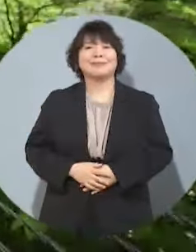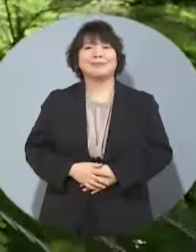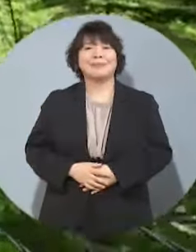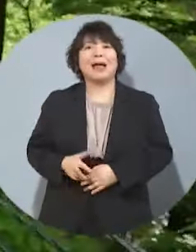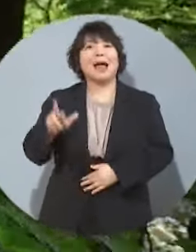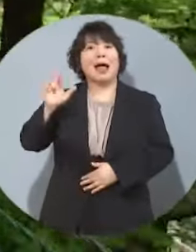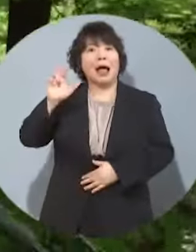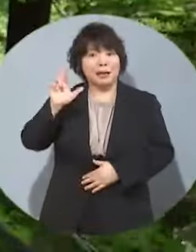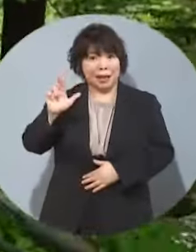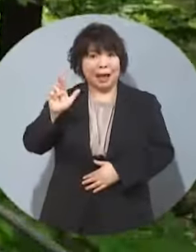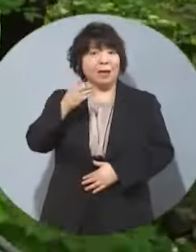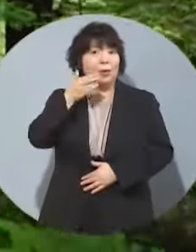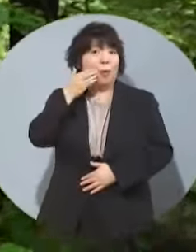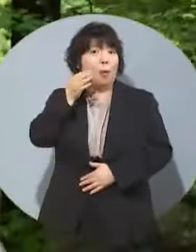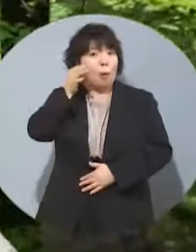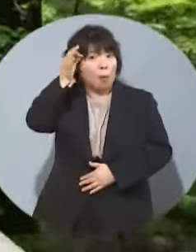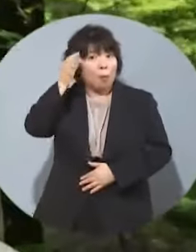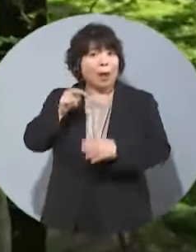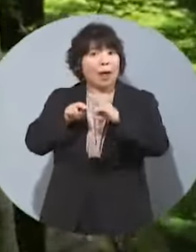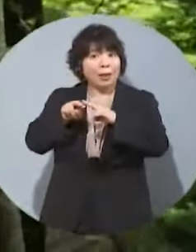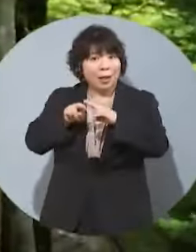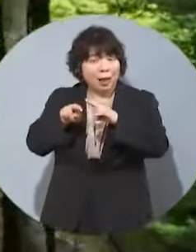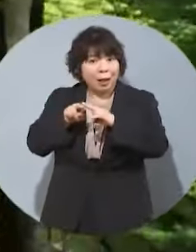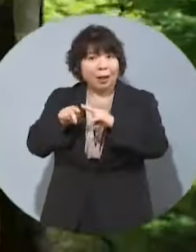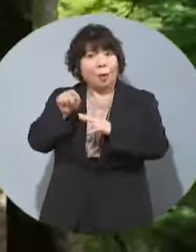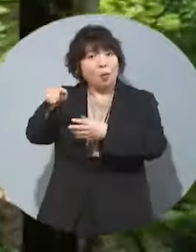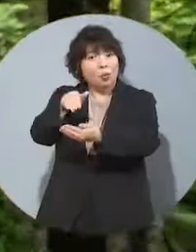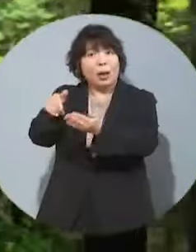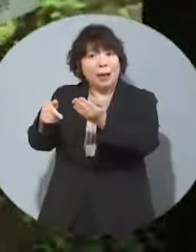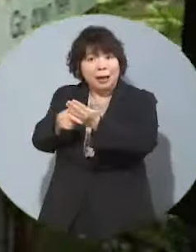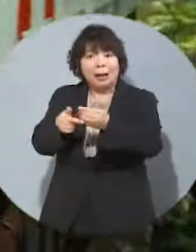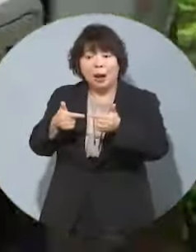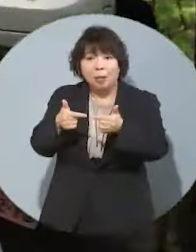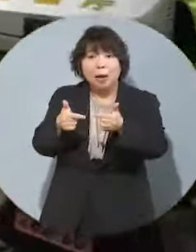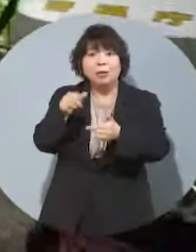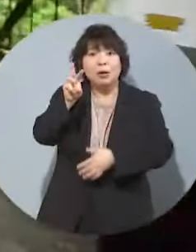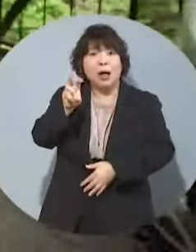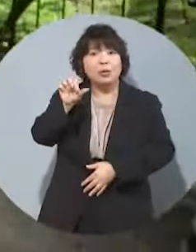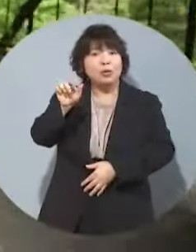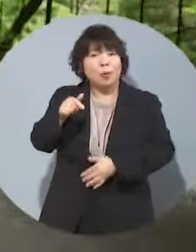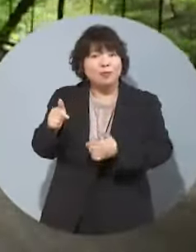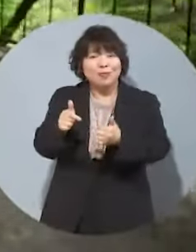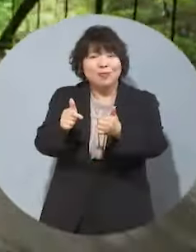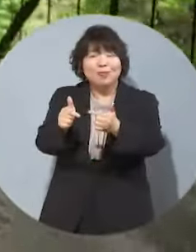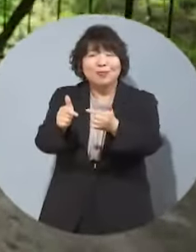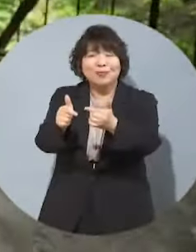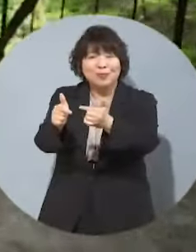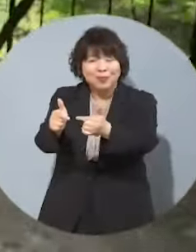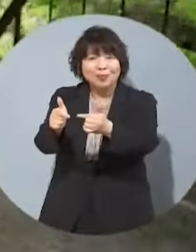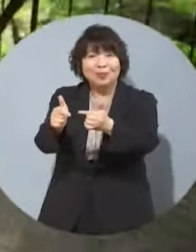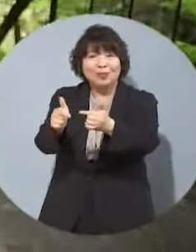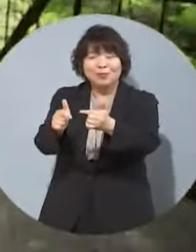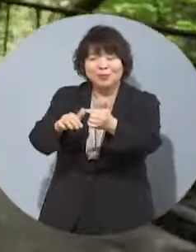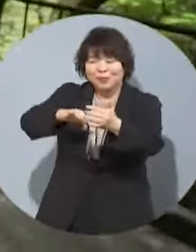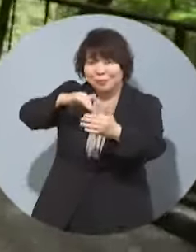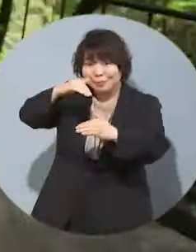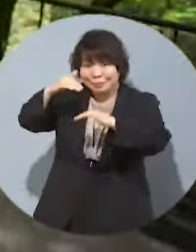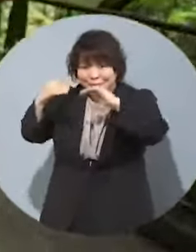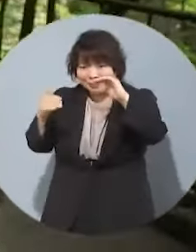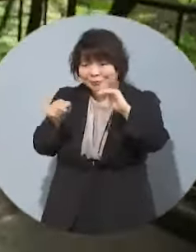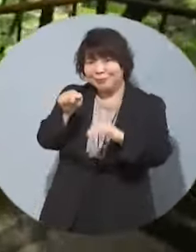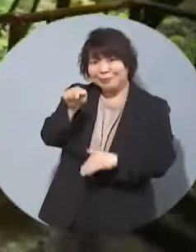JR 青梅線奥多摩駅からバスでおよそ35分、東京都の西の端、緑深